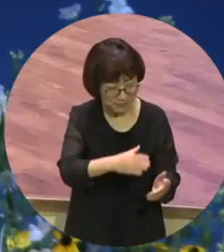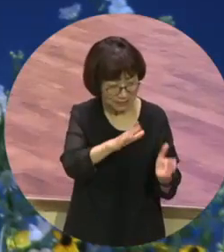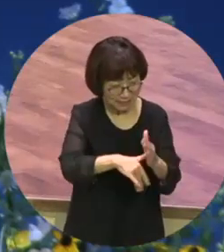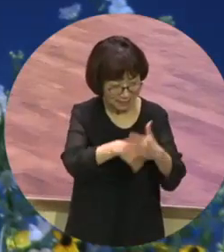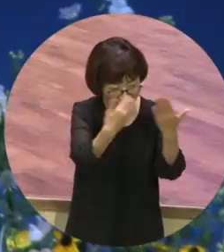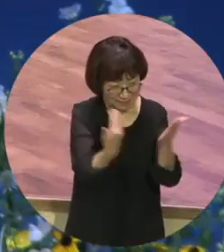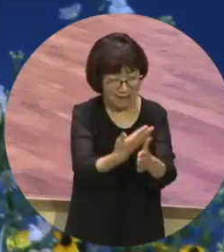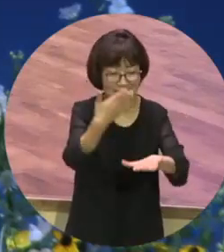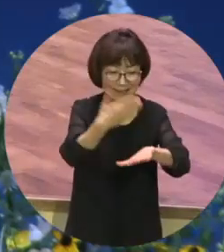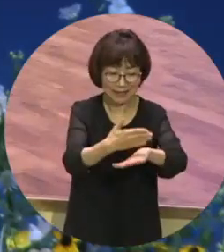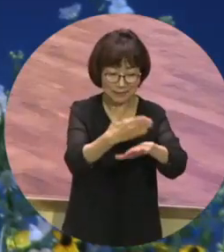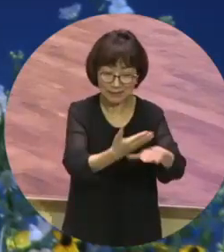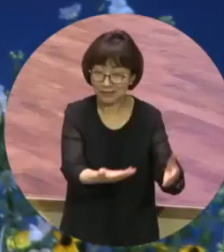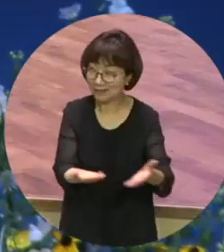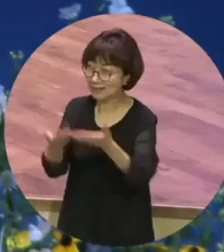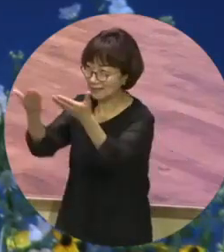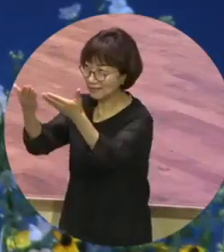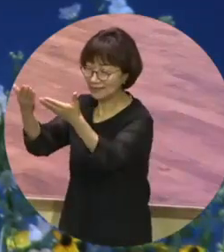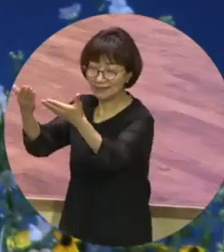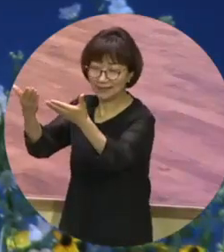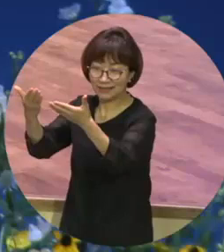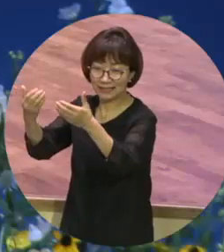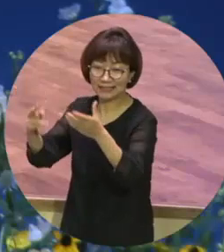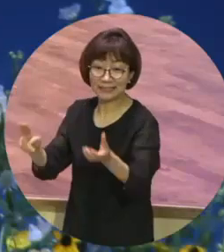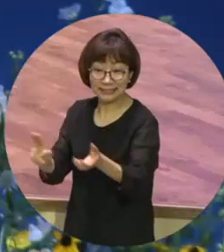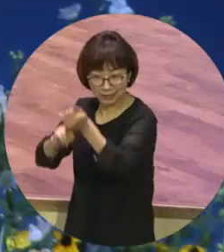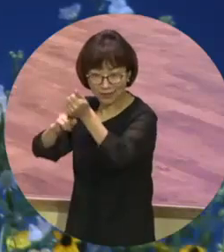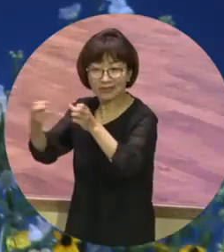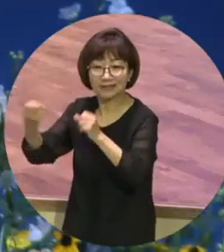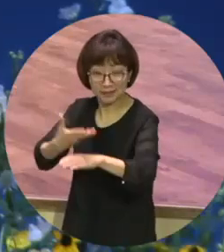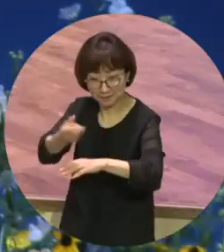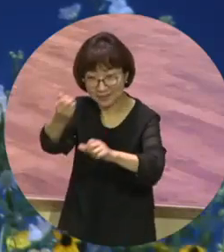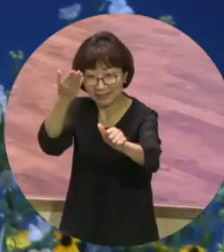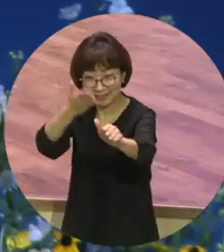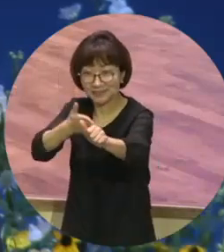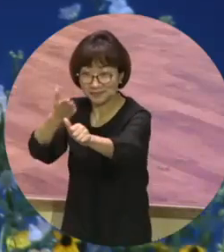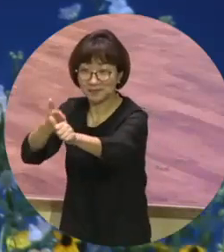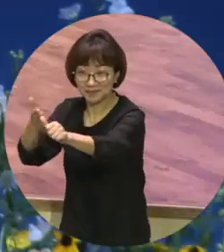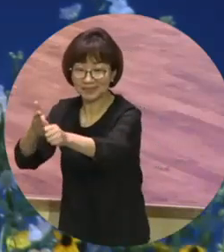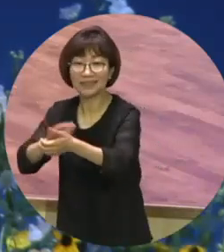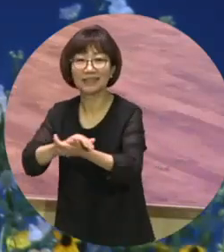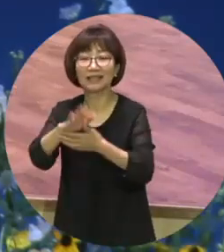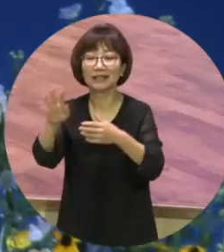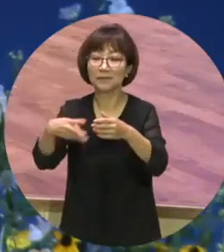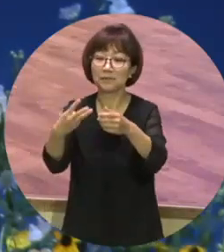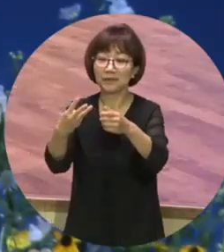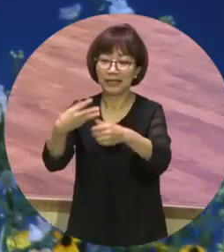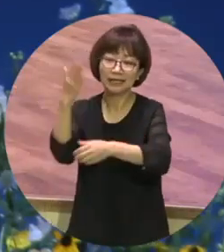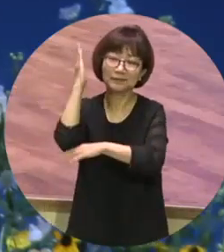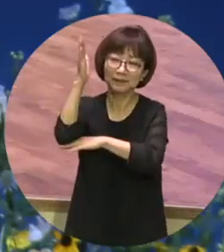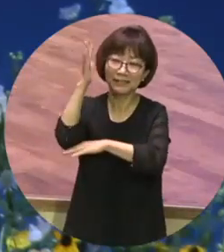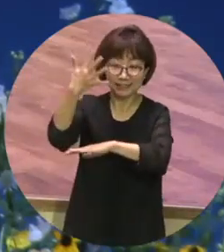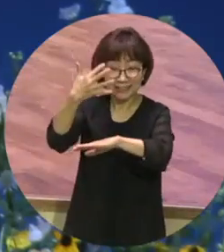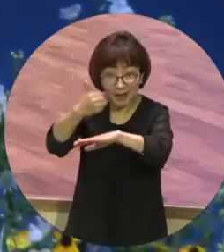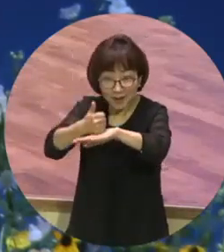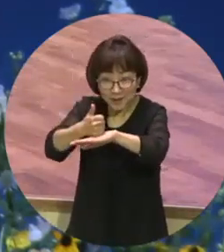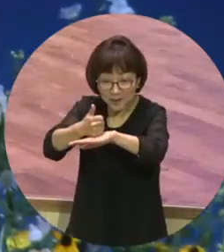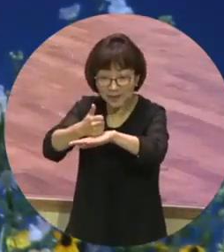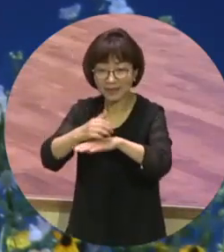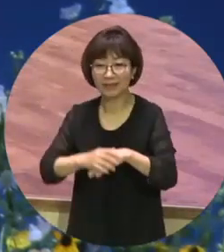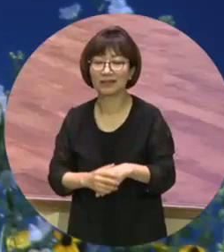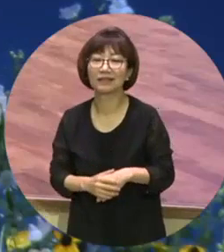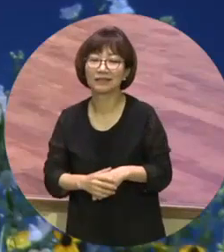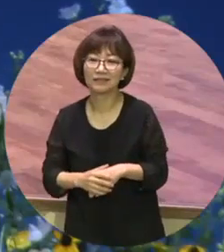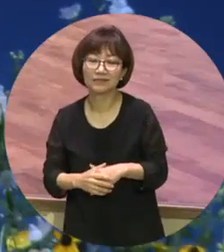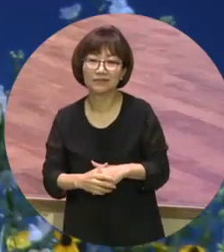응답받기를 제모로 축복합니다. 결론입니다. 감사에 대해서 이런 말이 있습니다. 감사할 줄